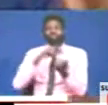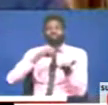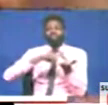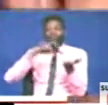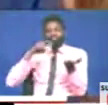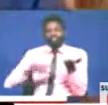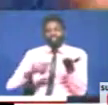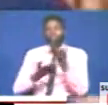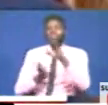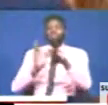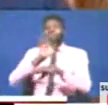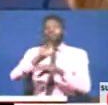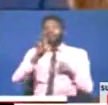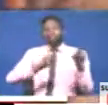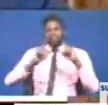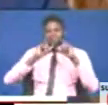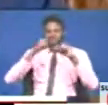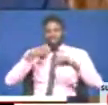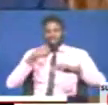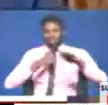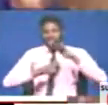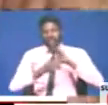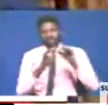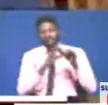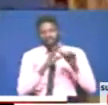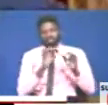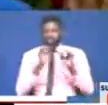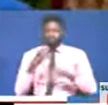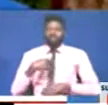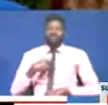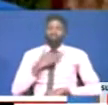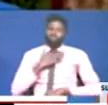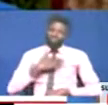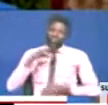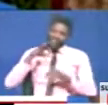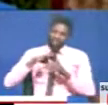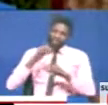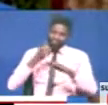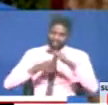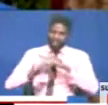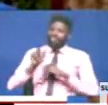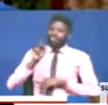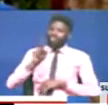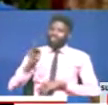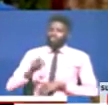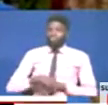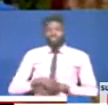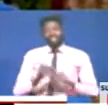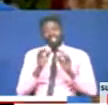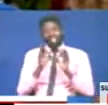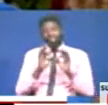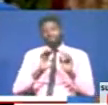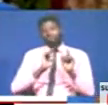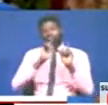waseme sasa mimi siko chini ya Azimio, nataka kusimama kura chini ya Kenya Kwanza. So ukienda mbunge utapata wale wabunge wako